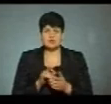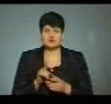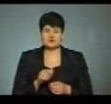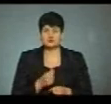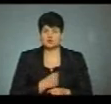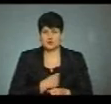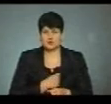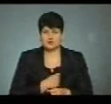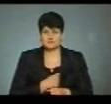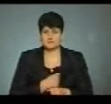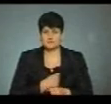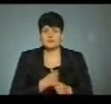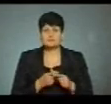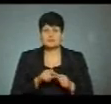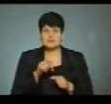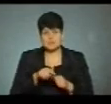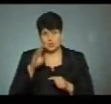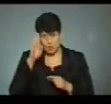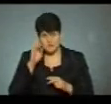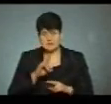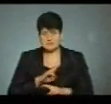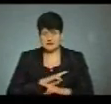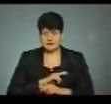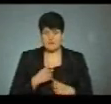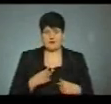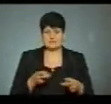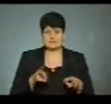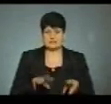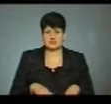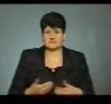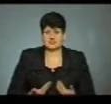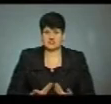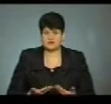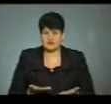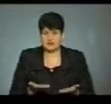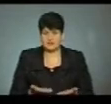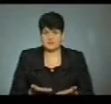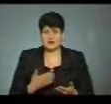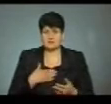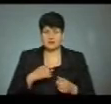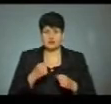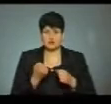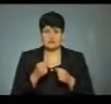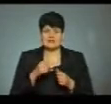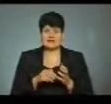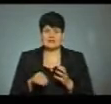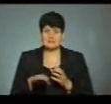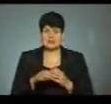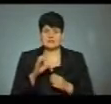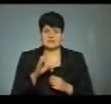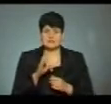що ці хлопці загинули, а я залишився живий, так, зокрема, мій побратим і земляк Сашко